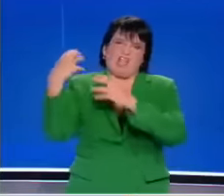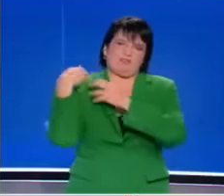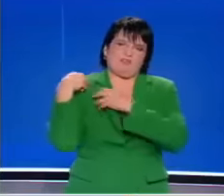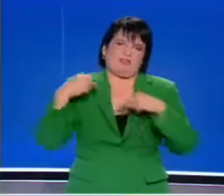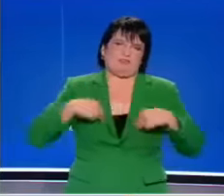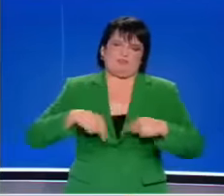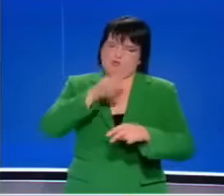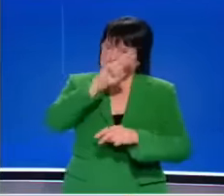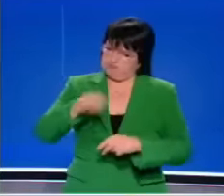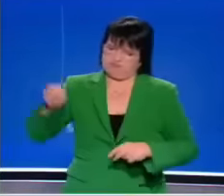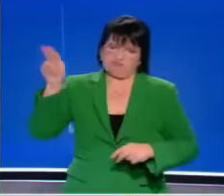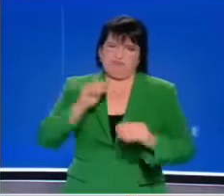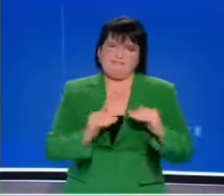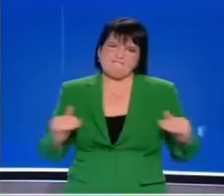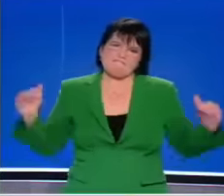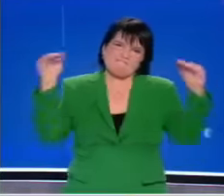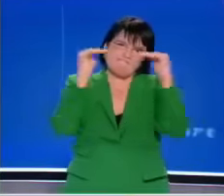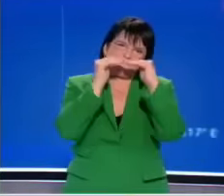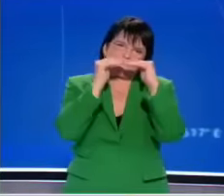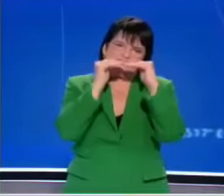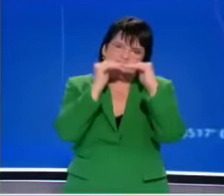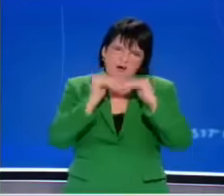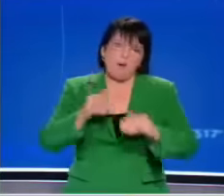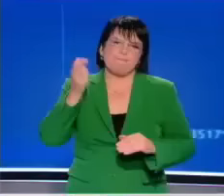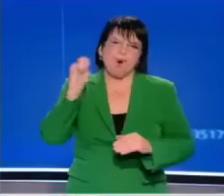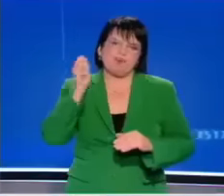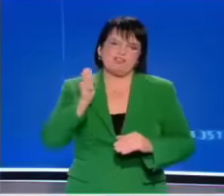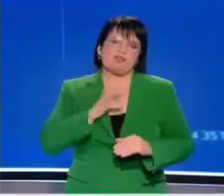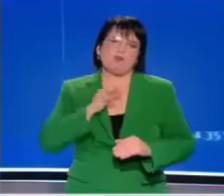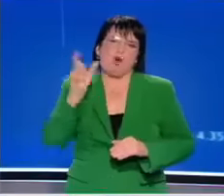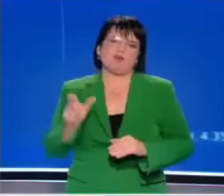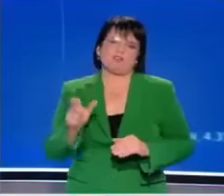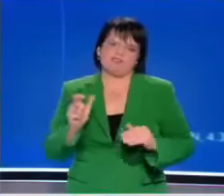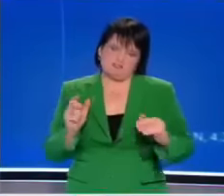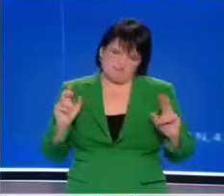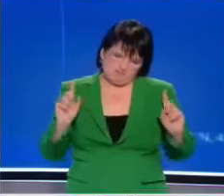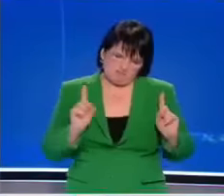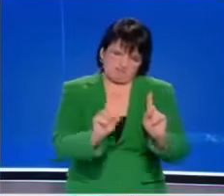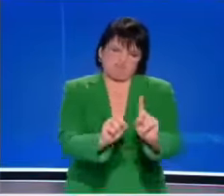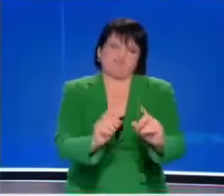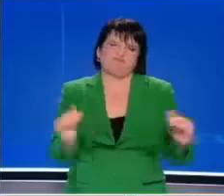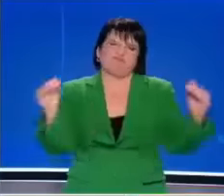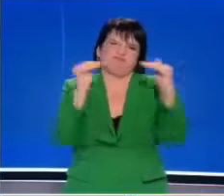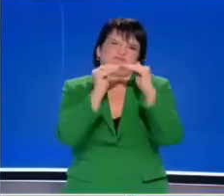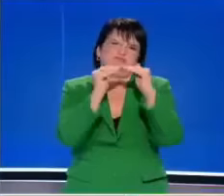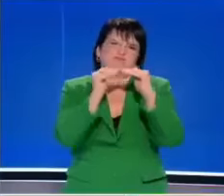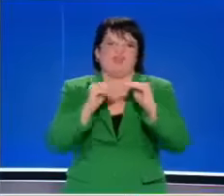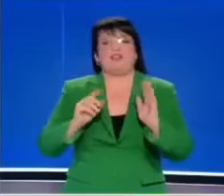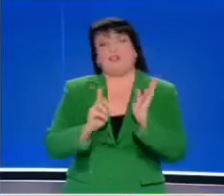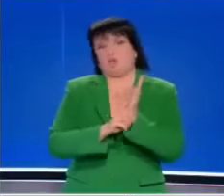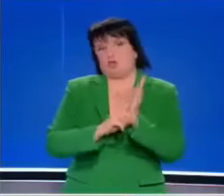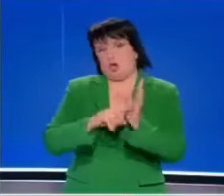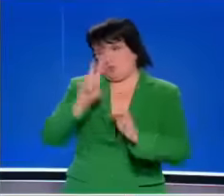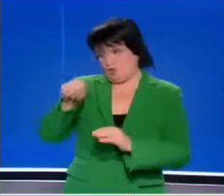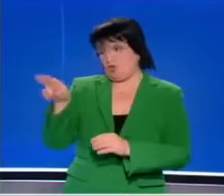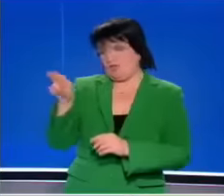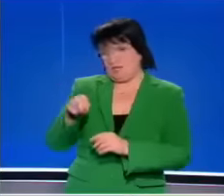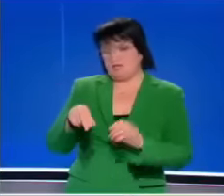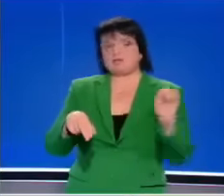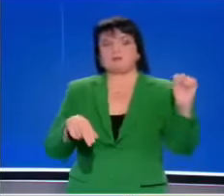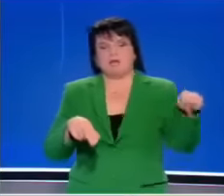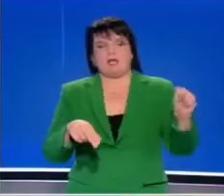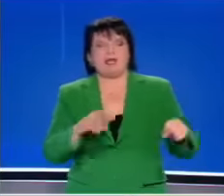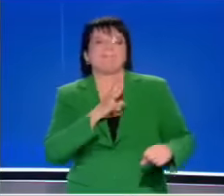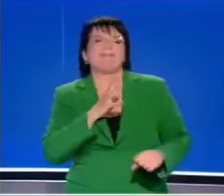υπουργών θα είναι ίση η πολιτική με τους πολίτες αυτή η σχέση πρώτα ο πελάτης αυτή η σχέση πρώτα ο